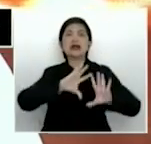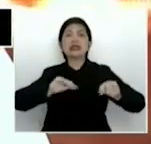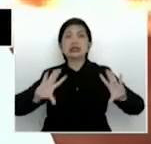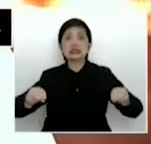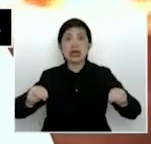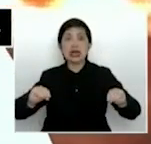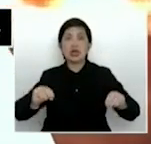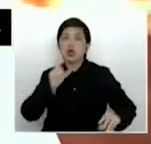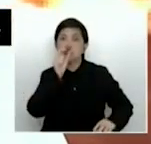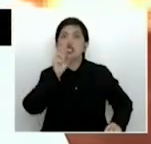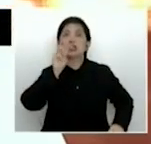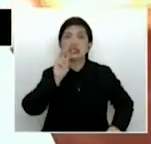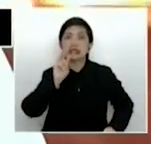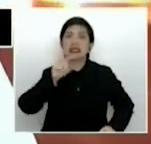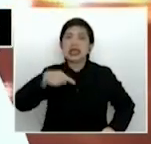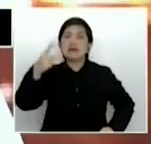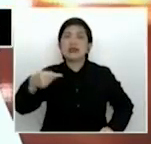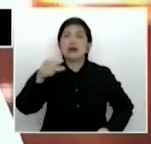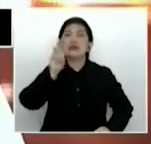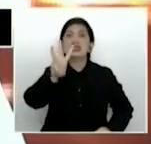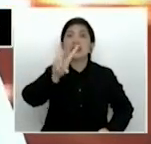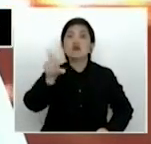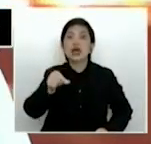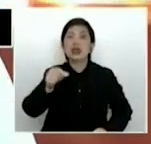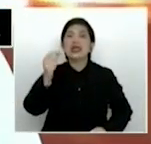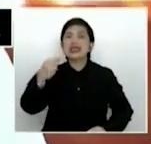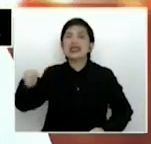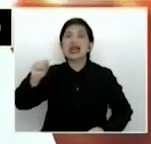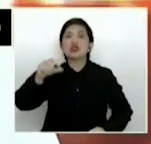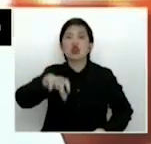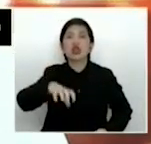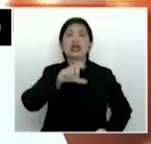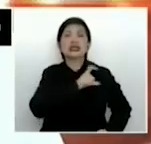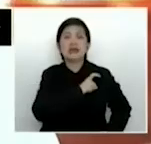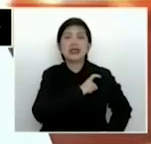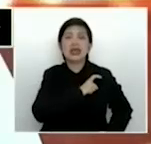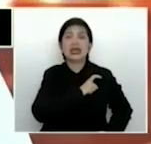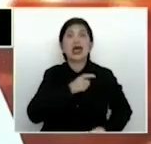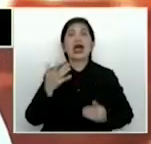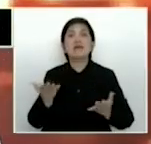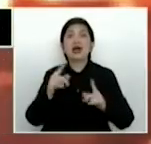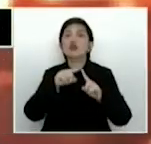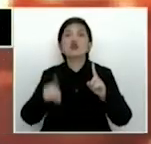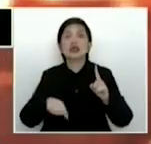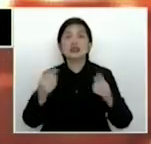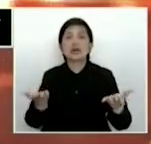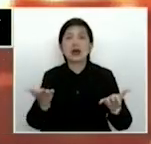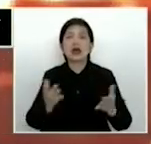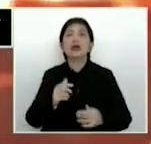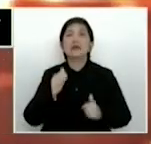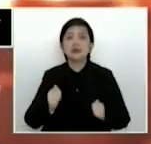untuk 3 bulan sekali di kantor kecamatan tugas kantor kecamatan adalah juga sekaligus menjadi